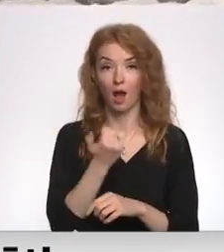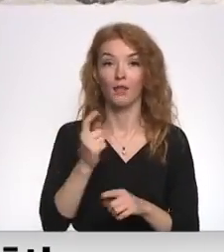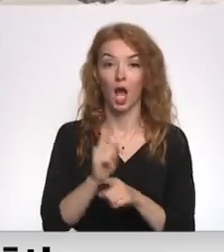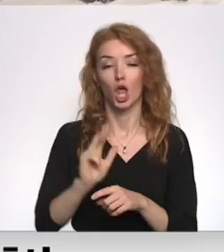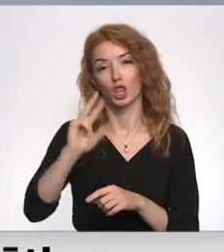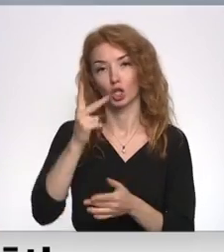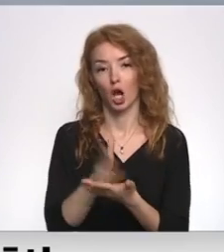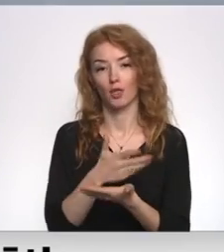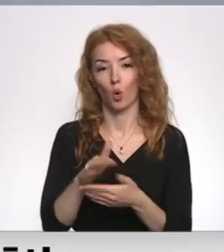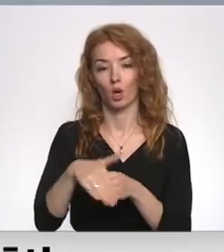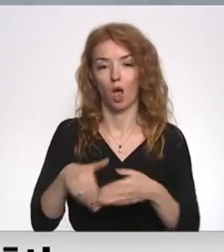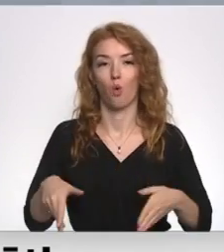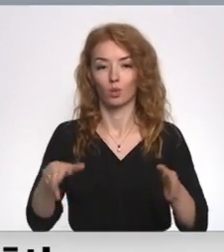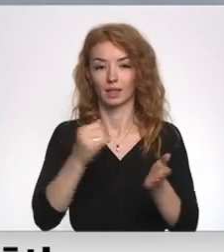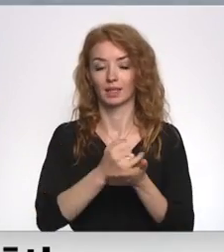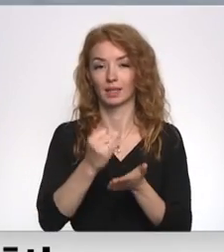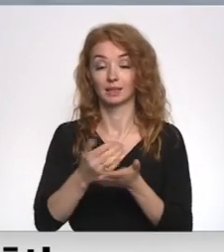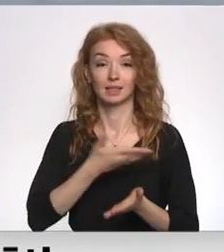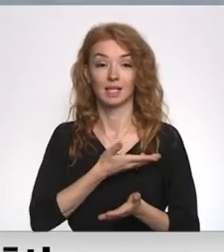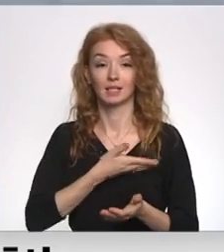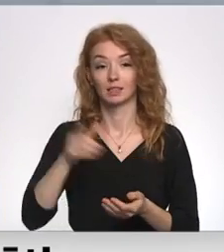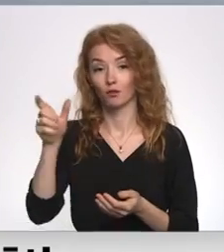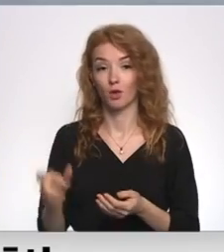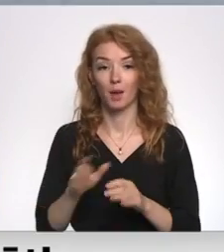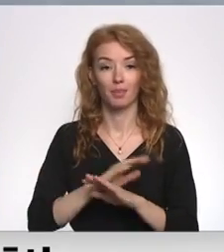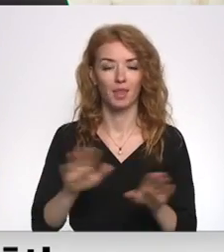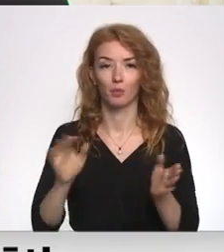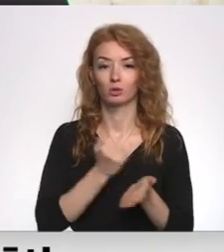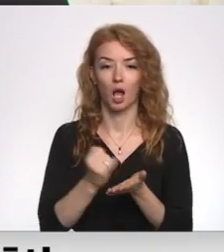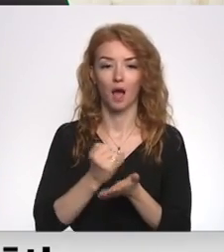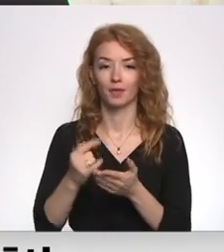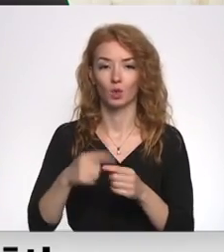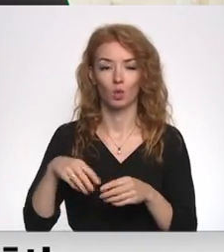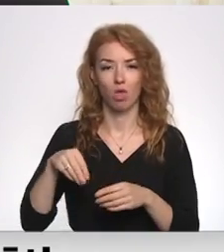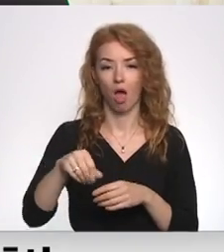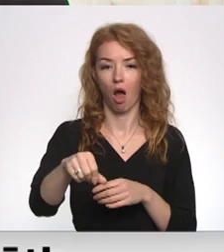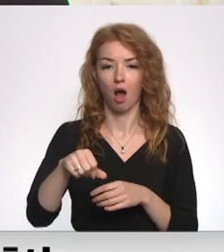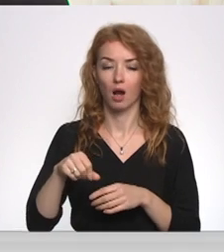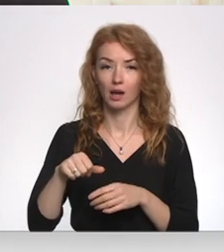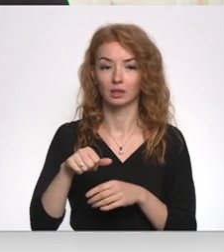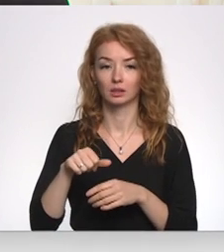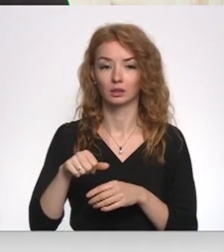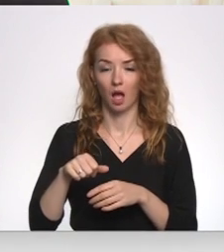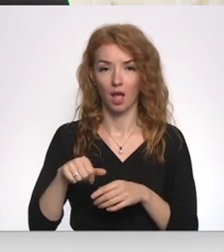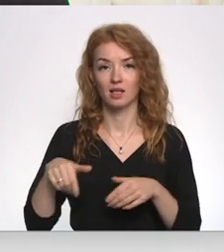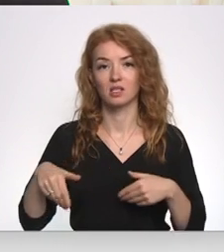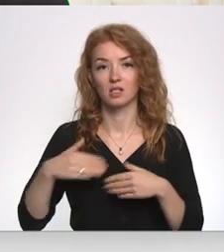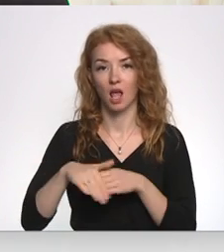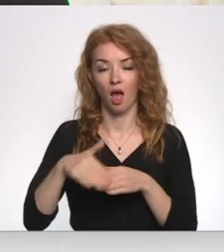trešās kategorijas ielās. Iedzīvotājiem nebūs jātīra un jākaisa ielām piegļošās